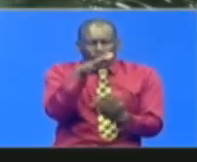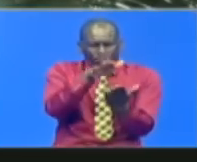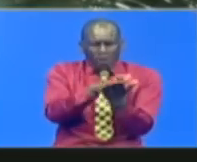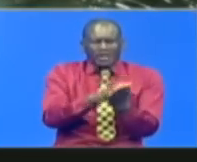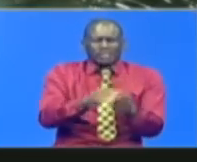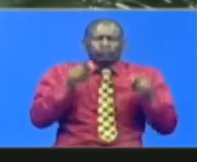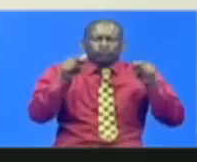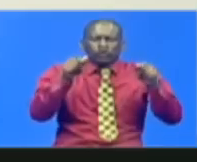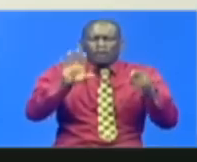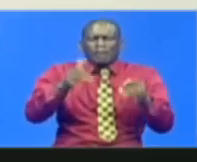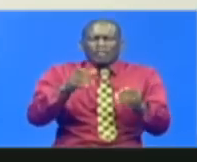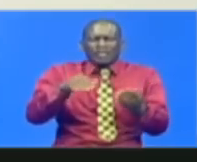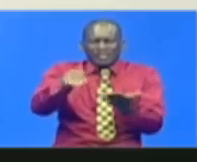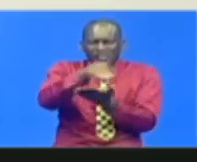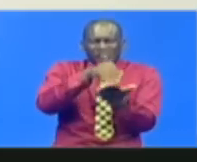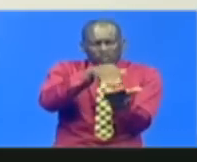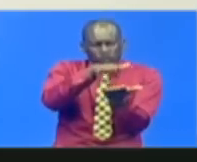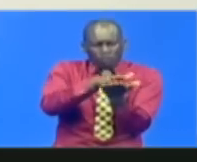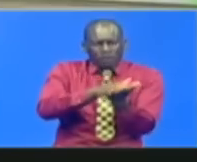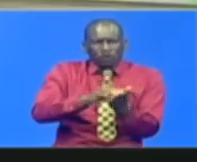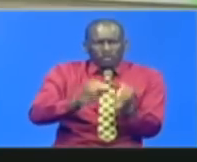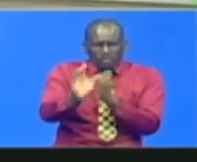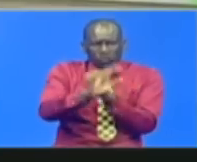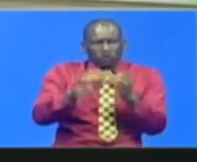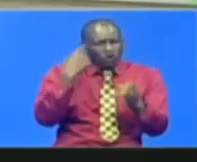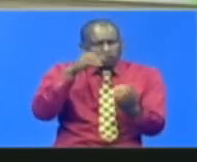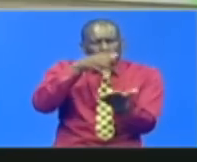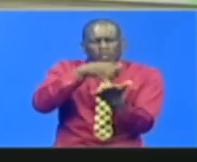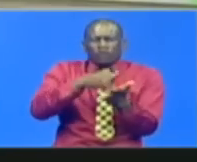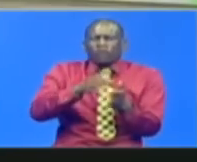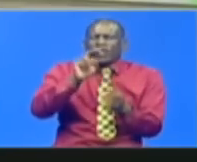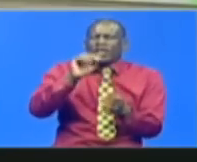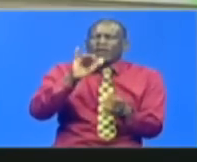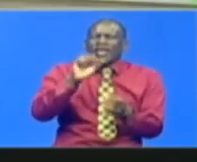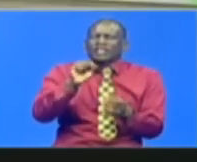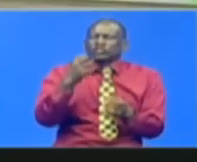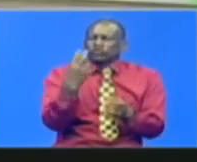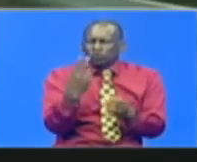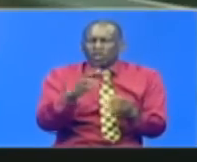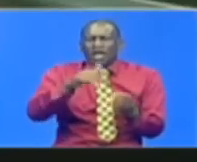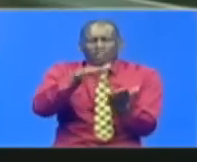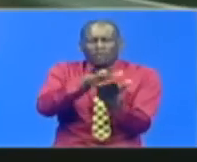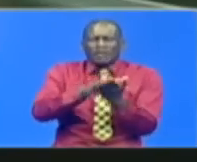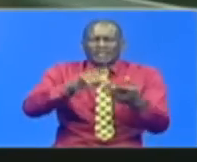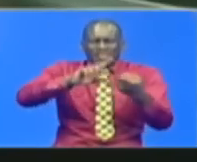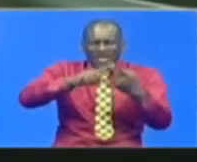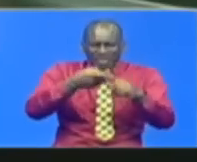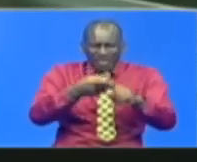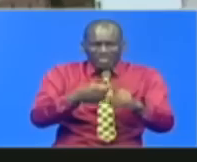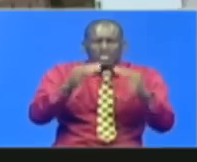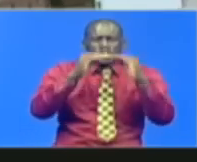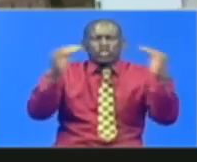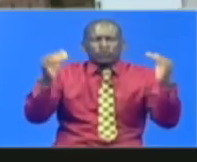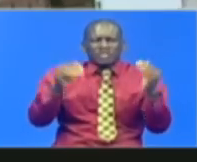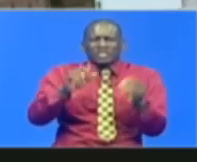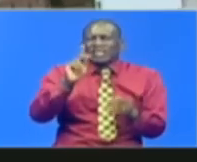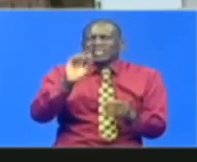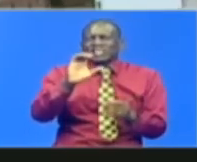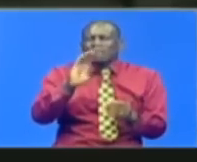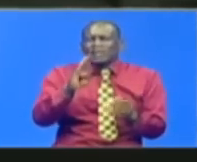kwa kuhusika katika sakata NYS2. Benki zingine ni Standard Chartered, Equity, KCB